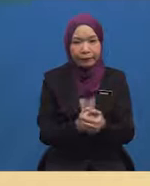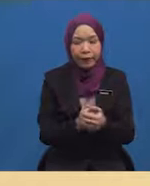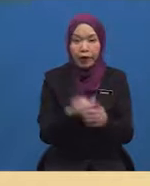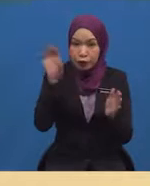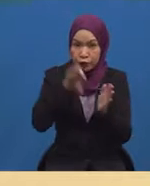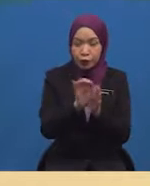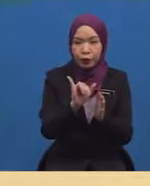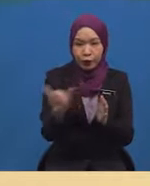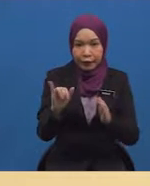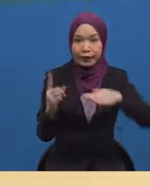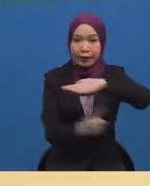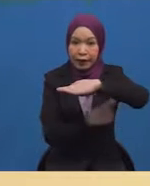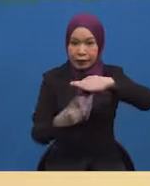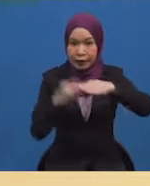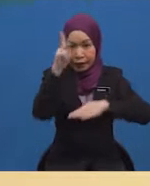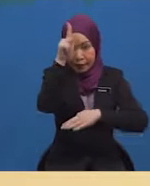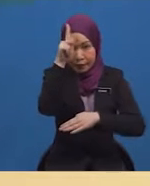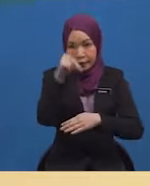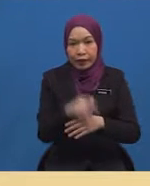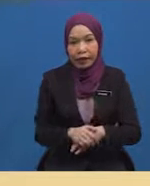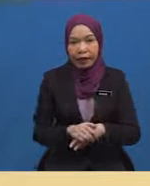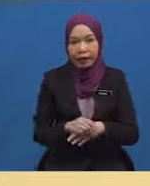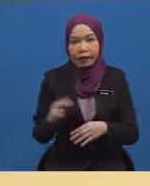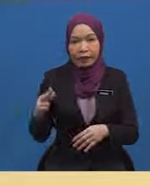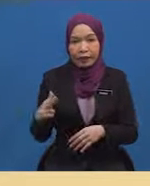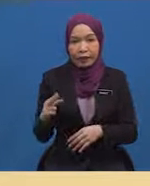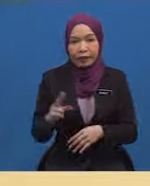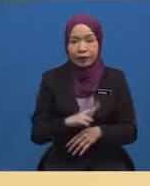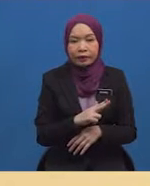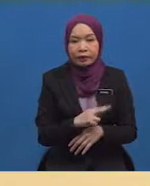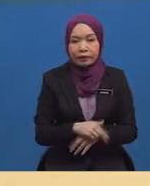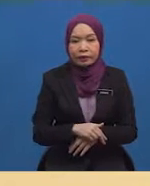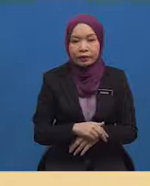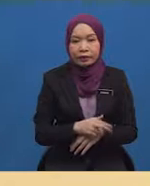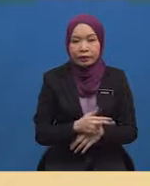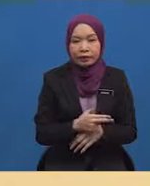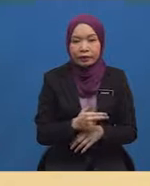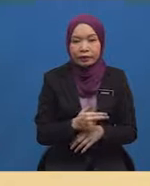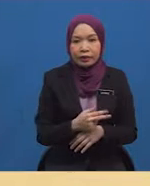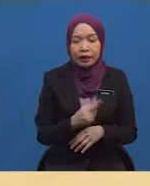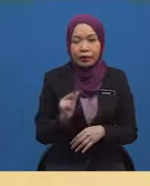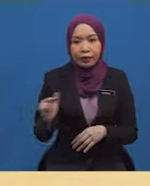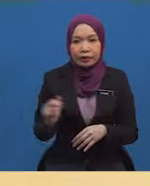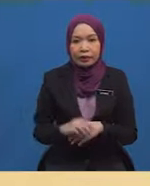Seperti Dasar Kerajaan Negara Indonesia yang mengamalkan transmigrasi.